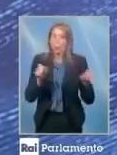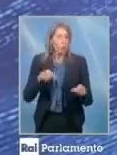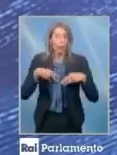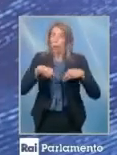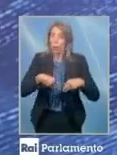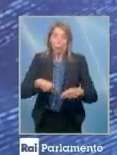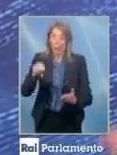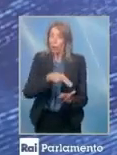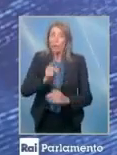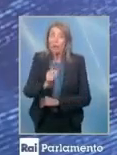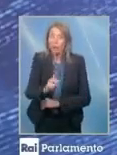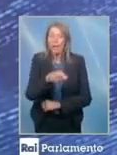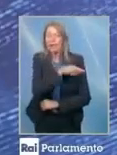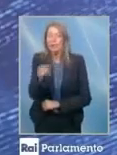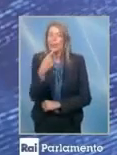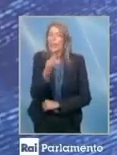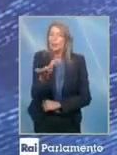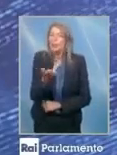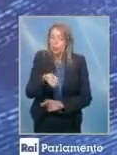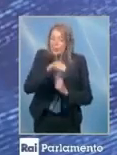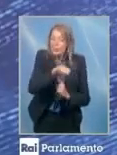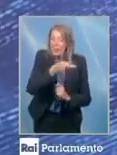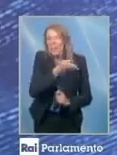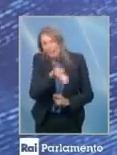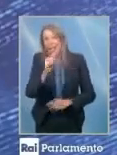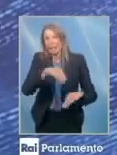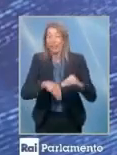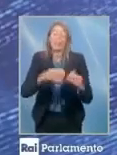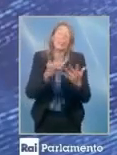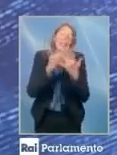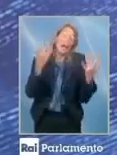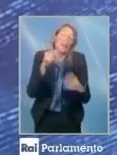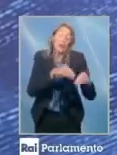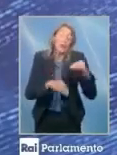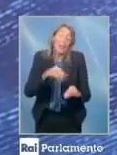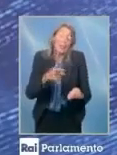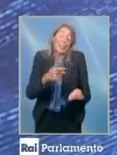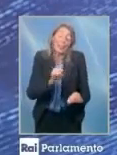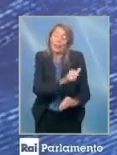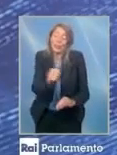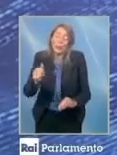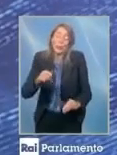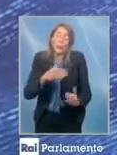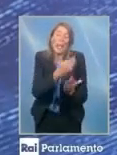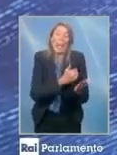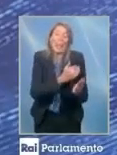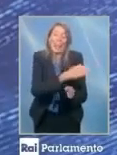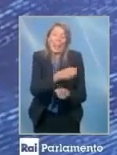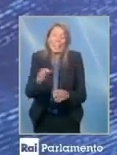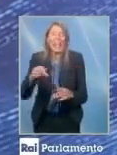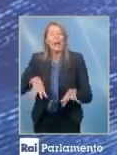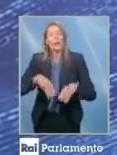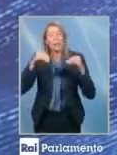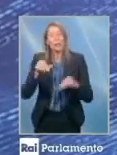elettori, per mandarli a votare e naturalmente per votare ciascuno per la propria lista? Inizierei da questo sesto giro